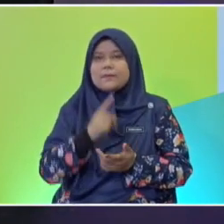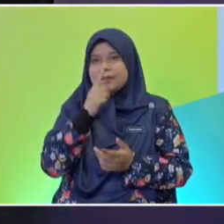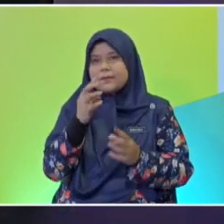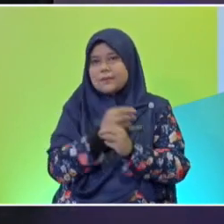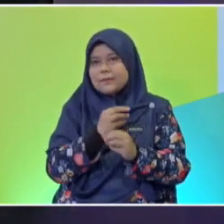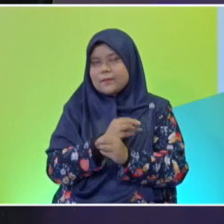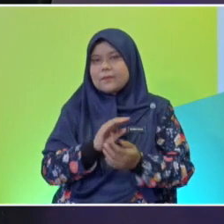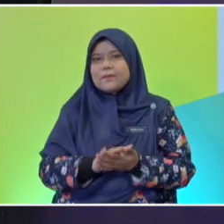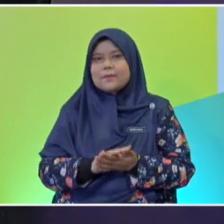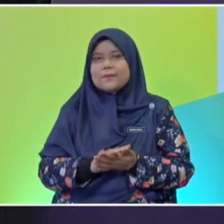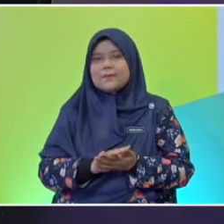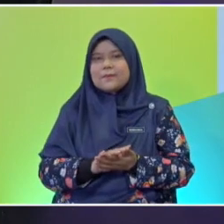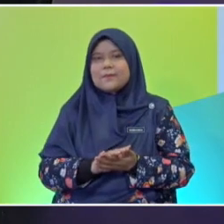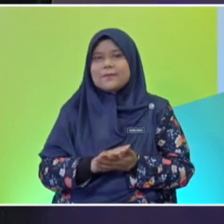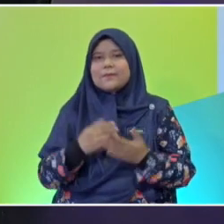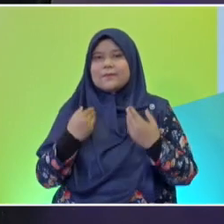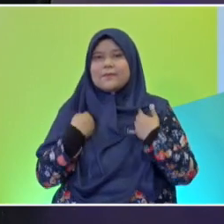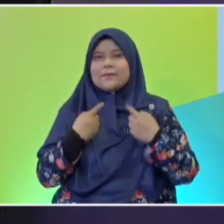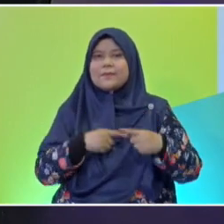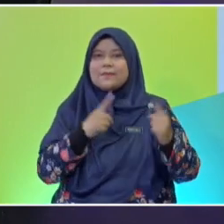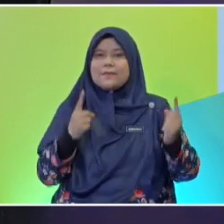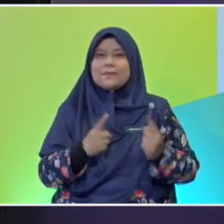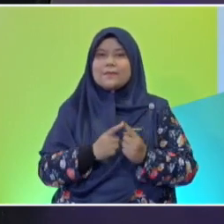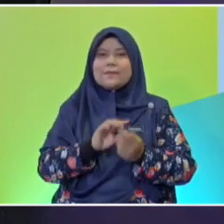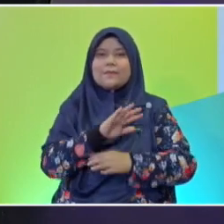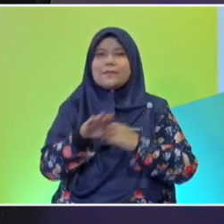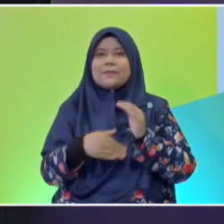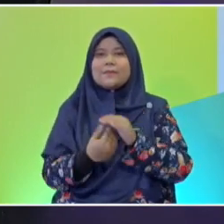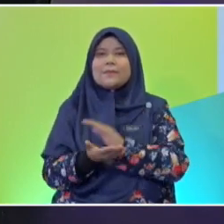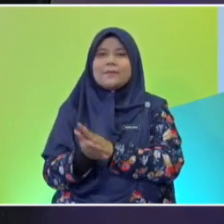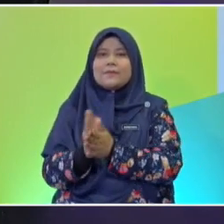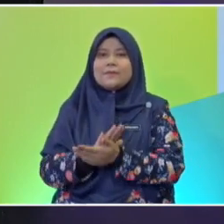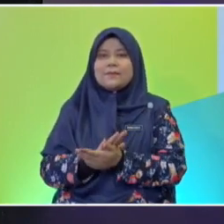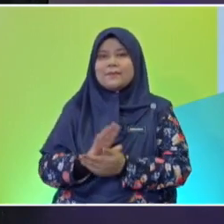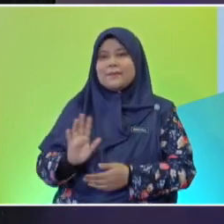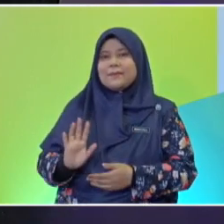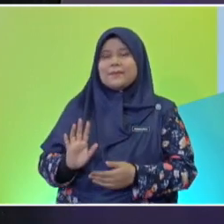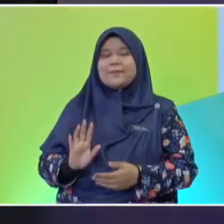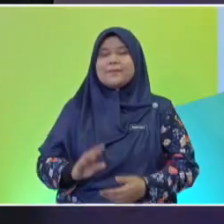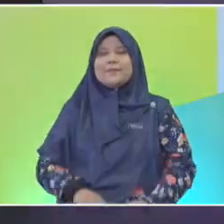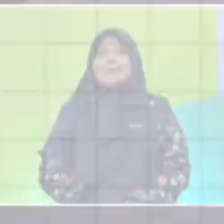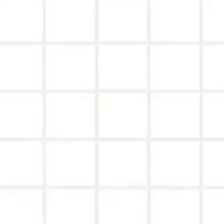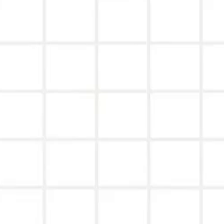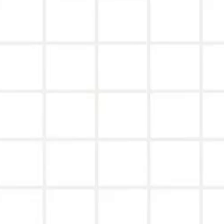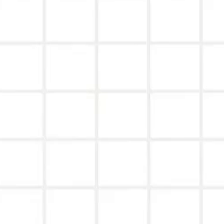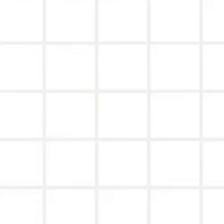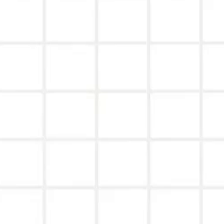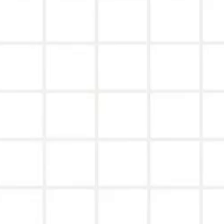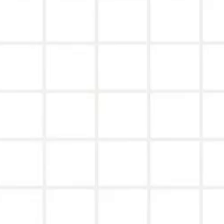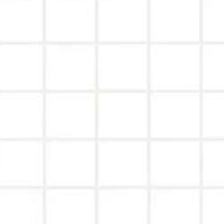matic tapi jangan lupa semua ya Jangan lupa Hati semuanya jadi jumpa lagi satu dua tiga